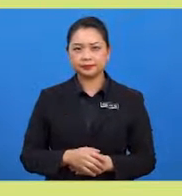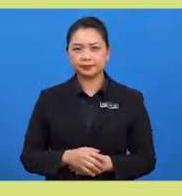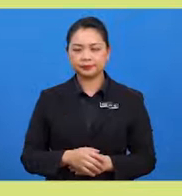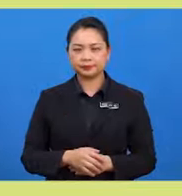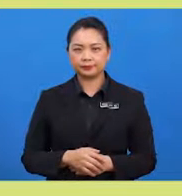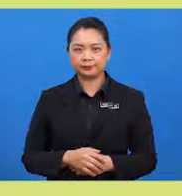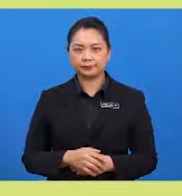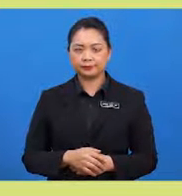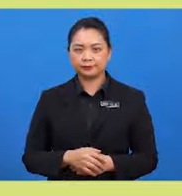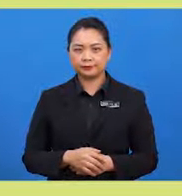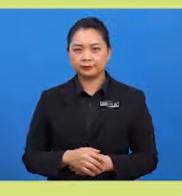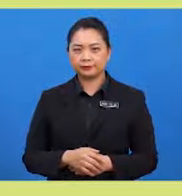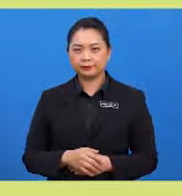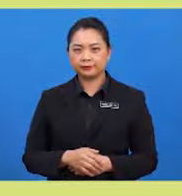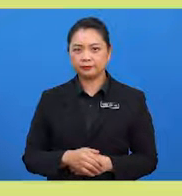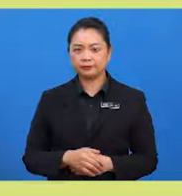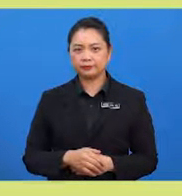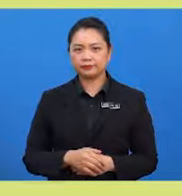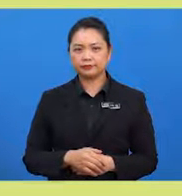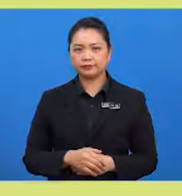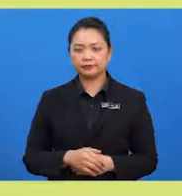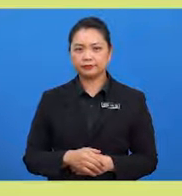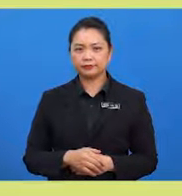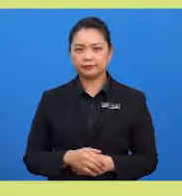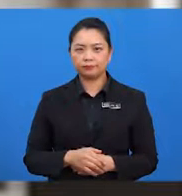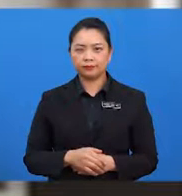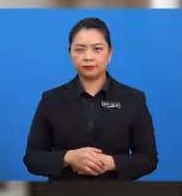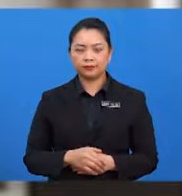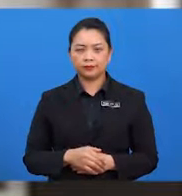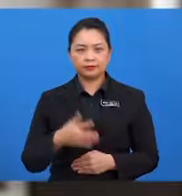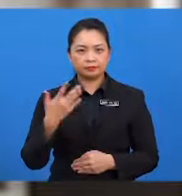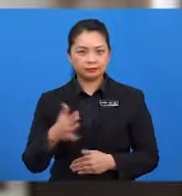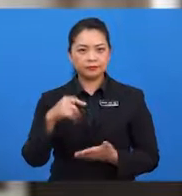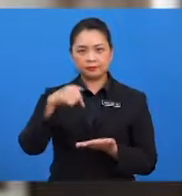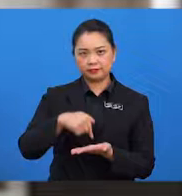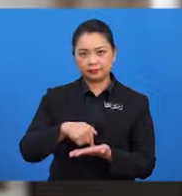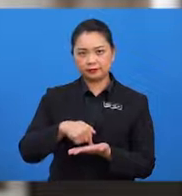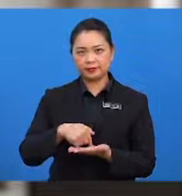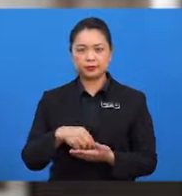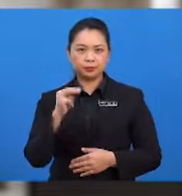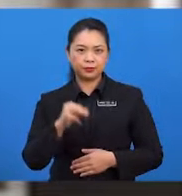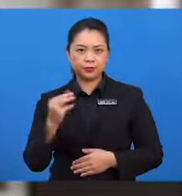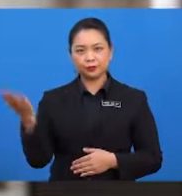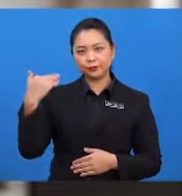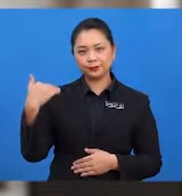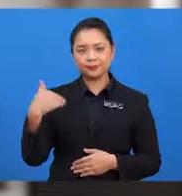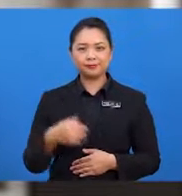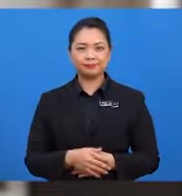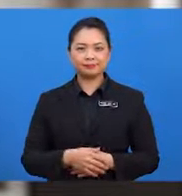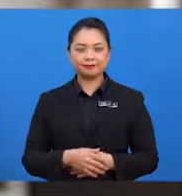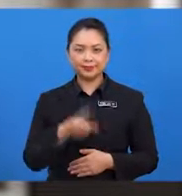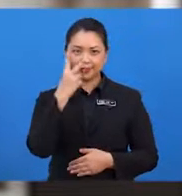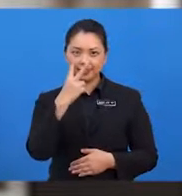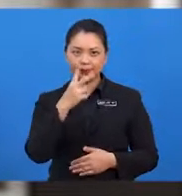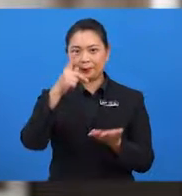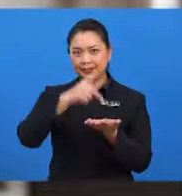kredit. Manakala kos jualan di sebelah debit. Seterusnya murid-murid, jom fahamkan